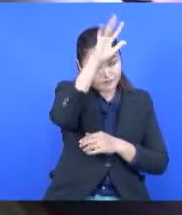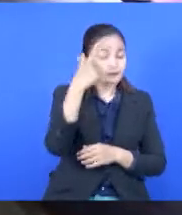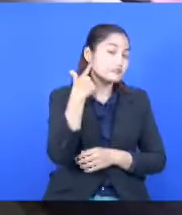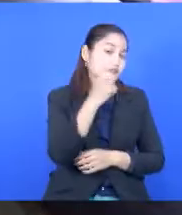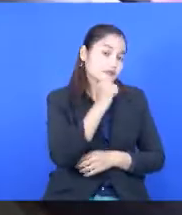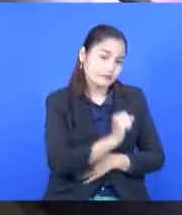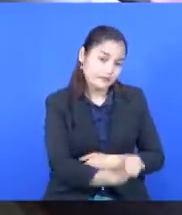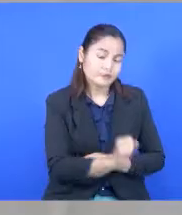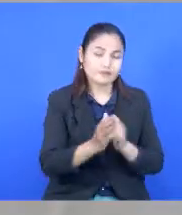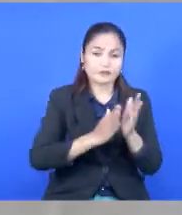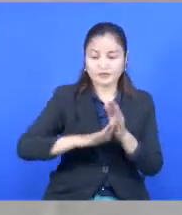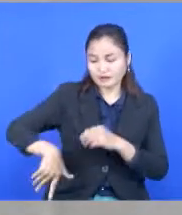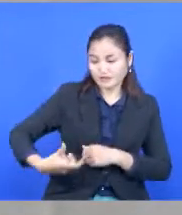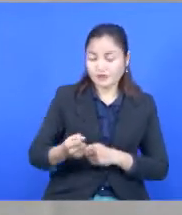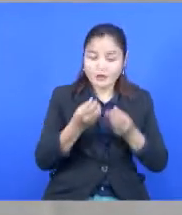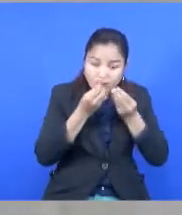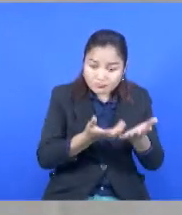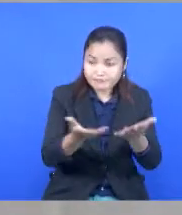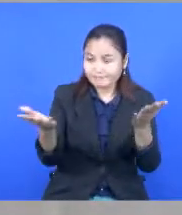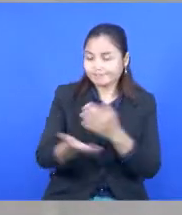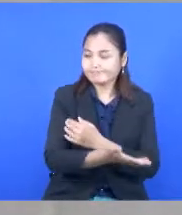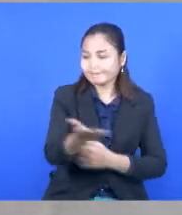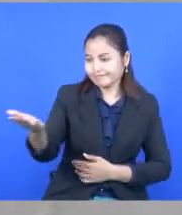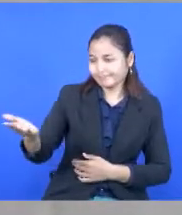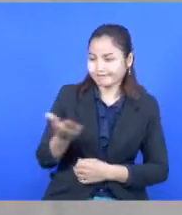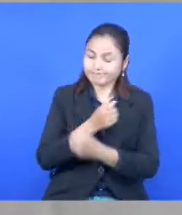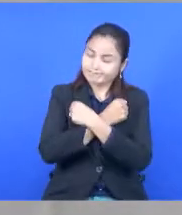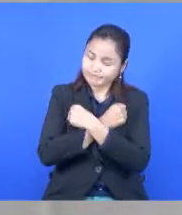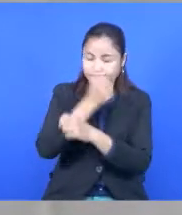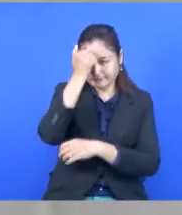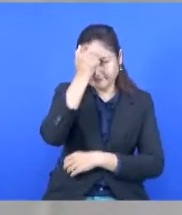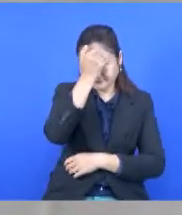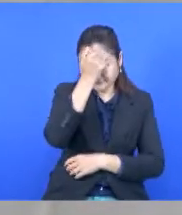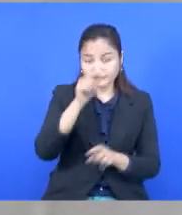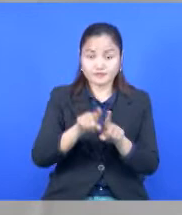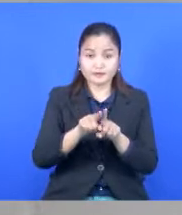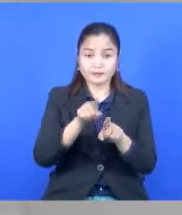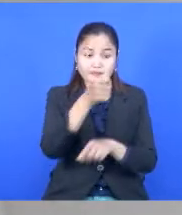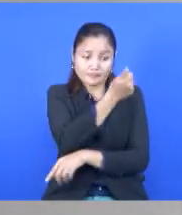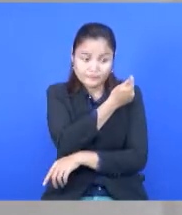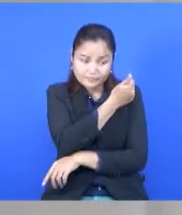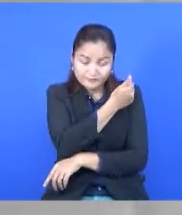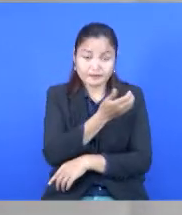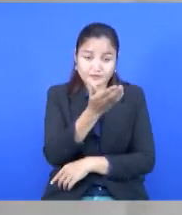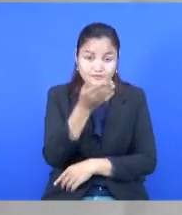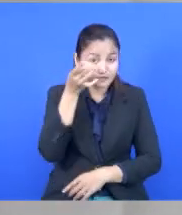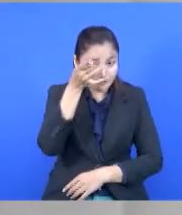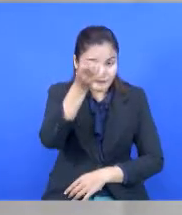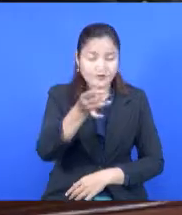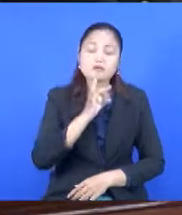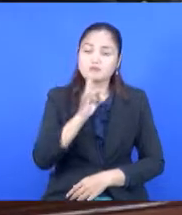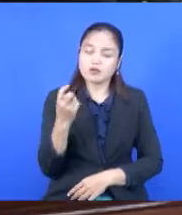នាថសីហនុជូនដល់កូនចៅចៅទួតរបស់ព្រះអង្គផងដែរលោកជំទាវអគ្គលេខាធិការបានមានប្រសាសន៍ថាការថែទាំសុ